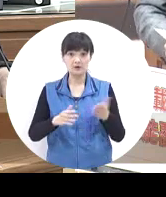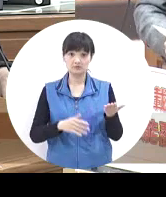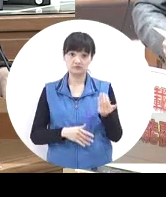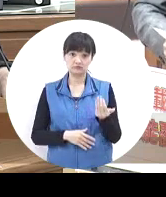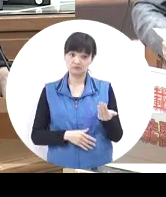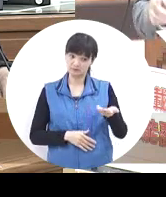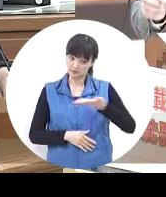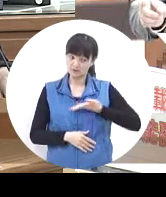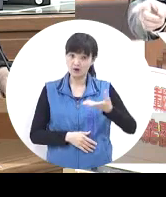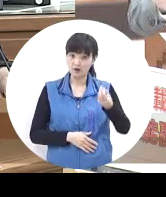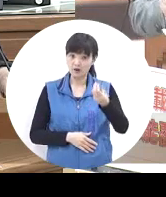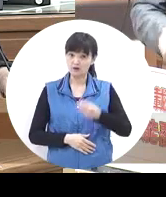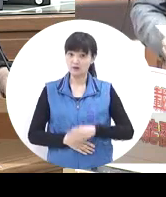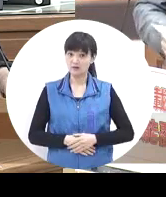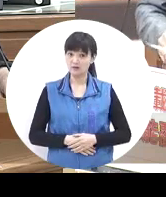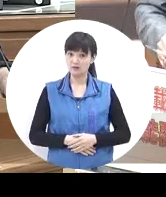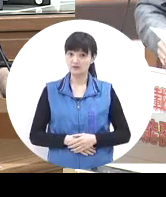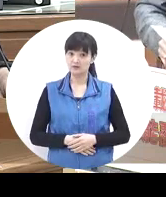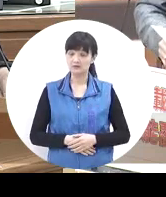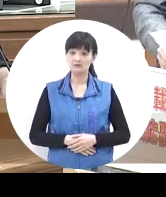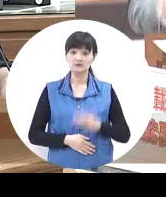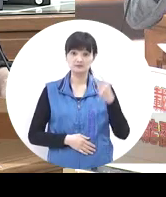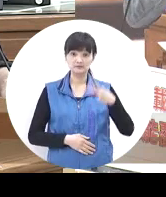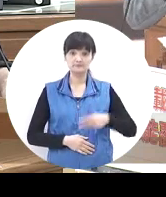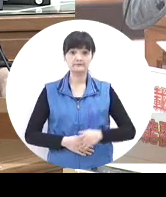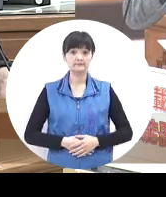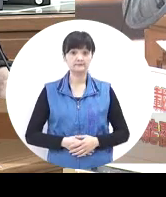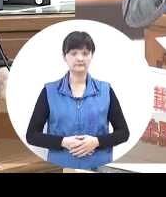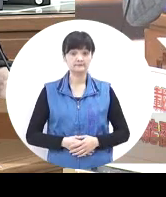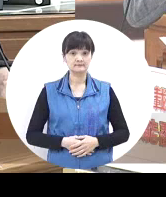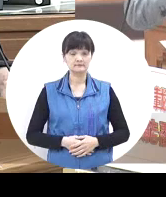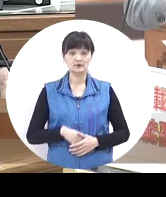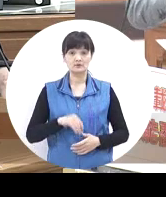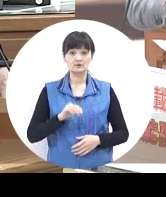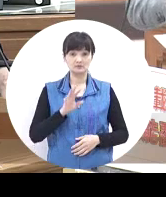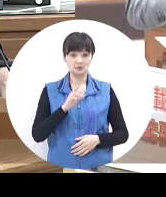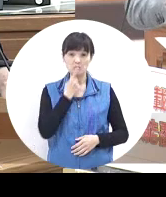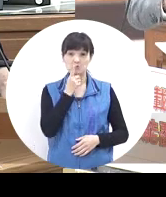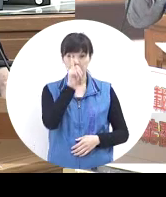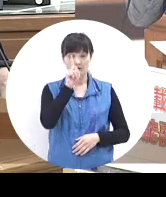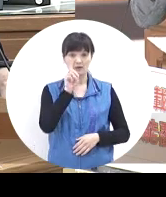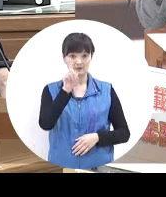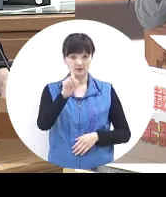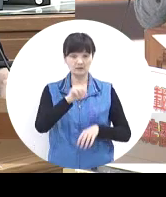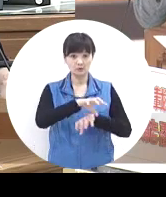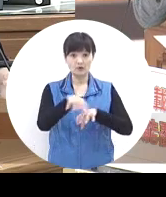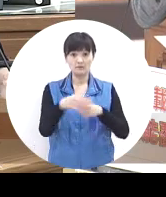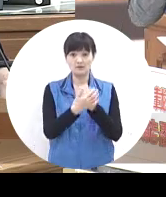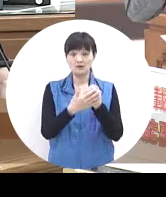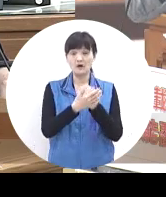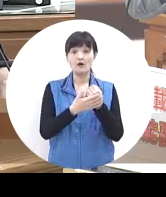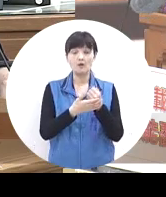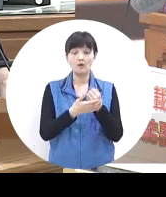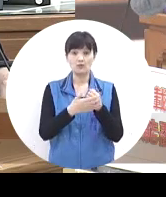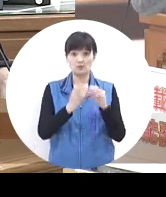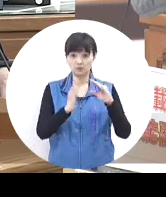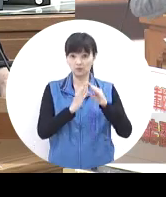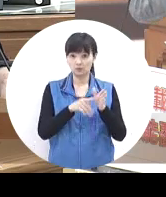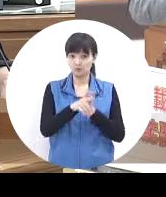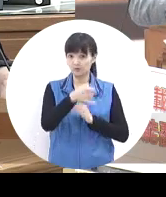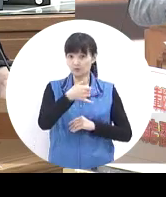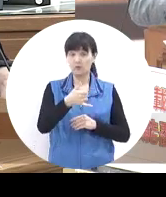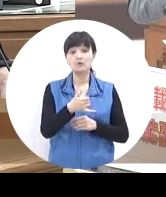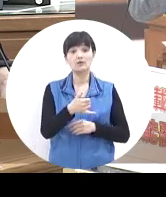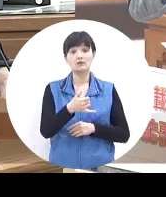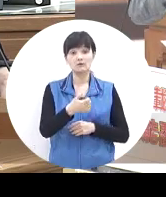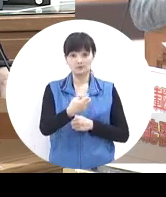市长，这件事情到现在为止，只有一位环保局的专委来跟我讲这件事情。站在你旁边的两位